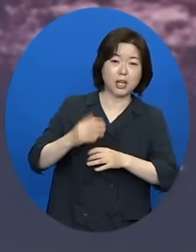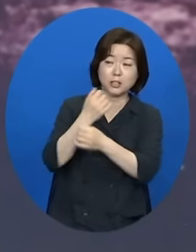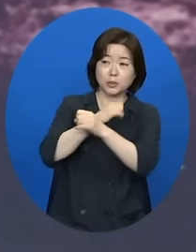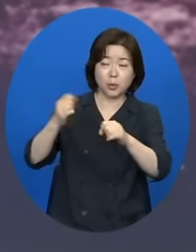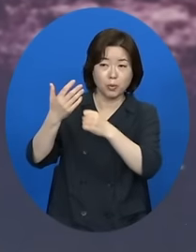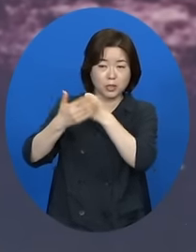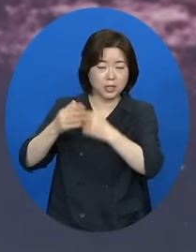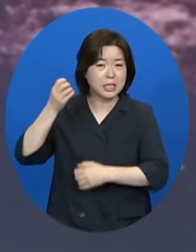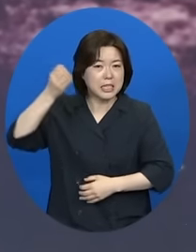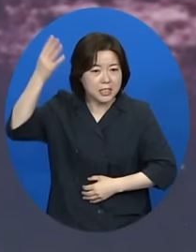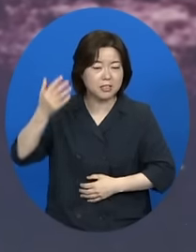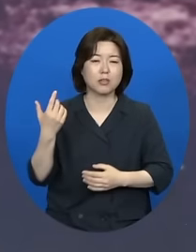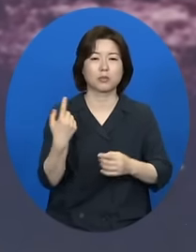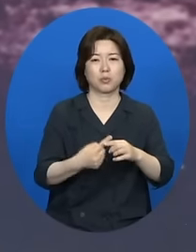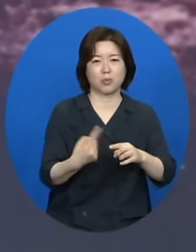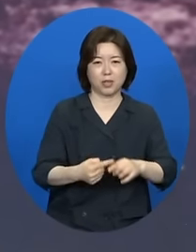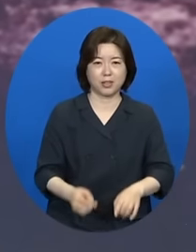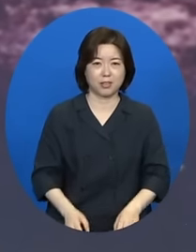겁니다.